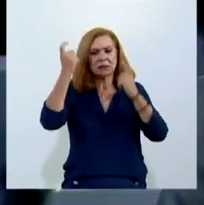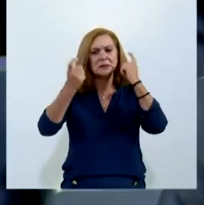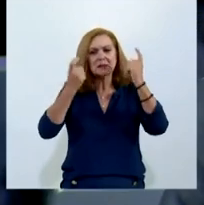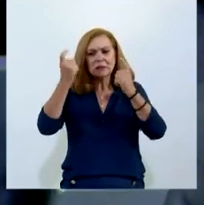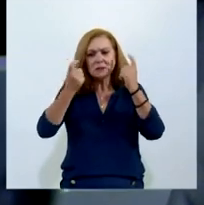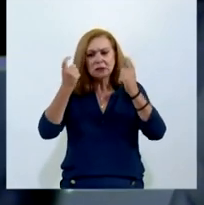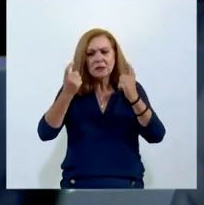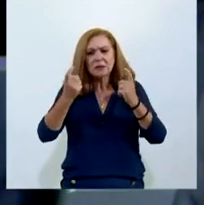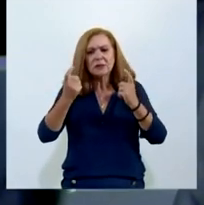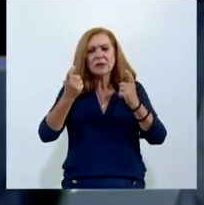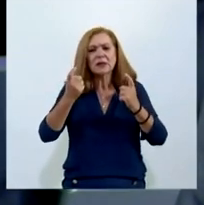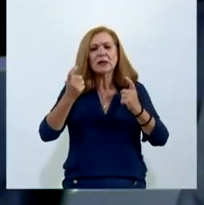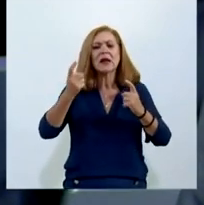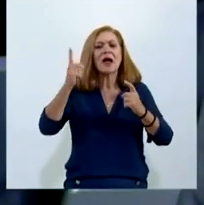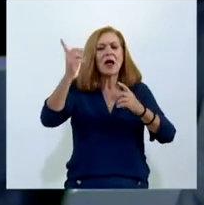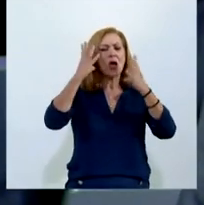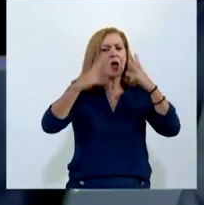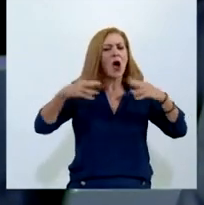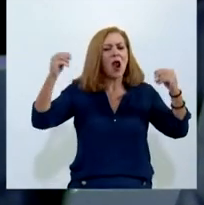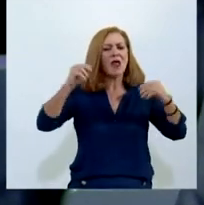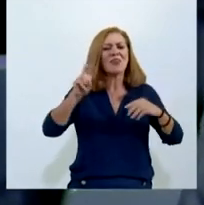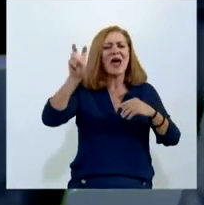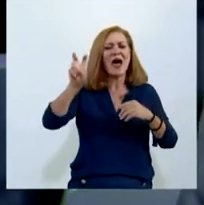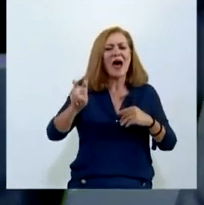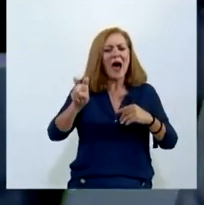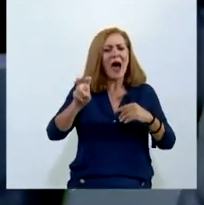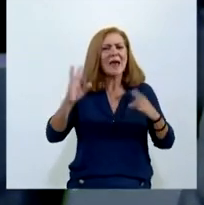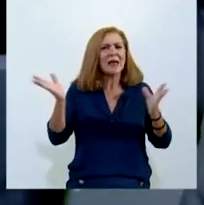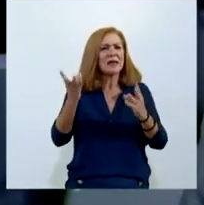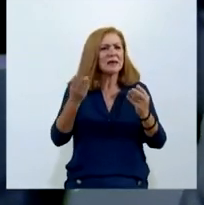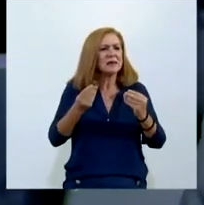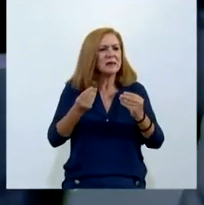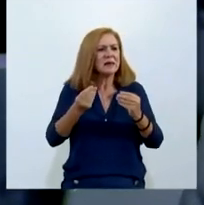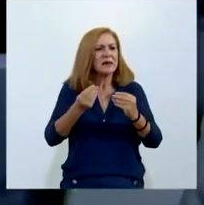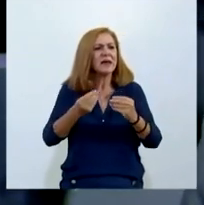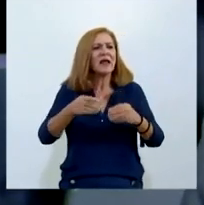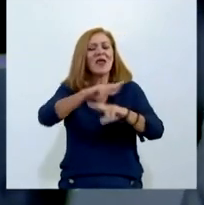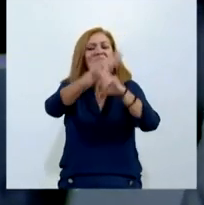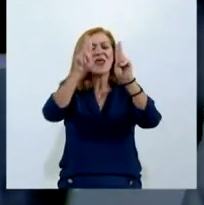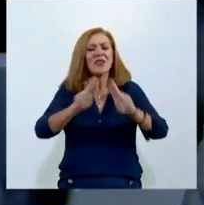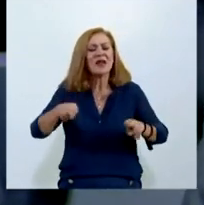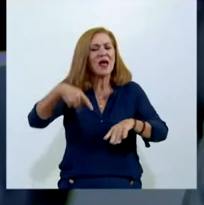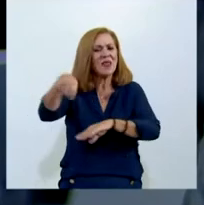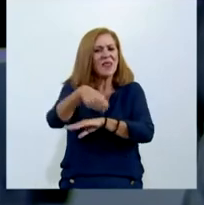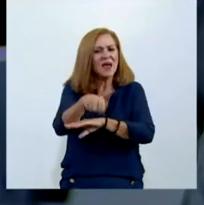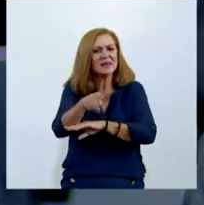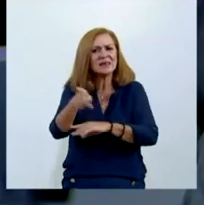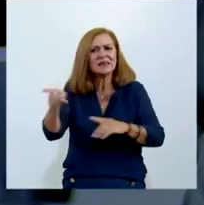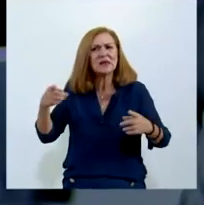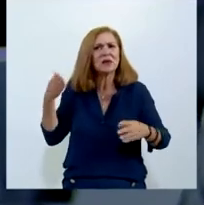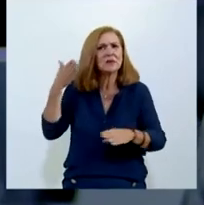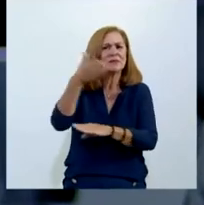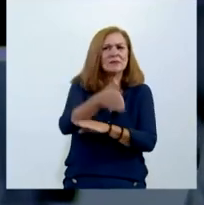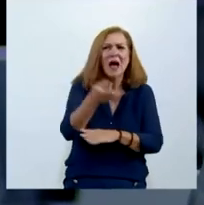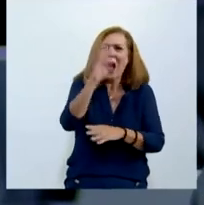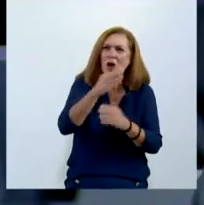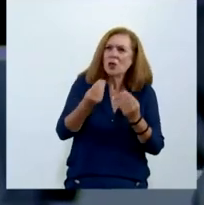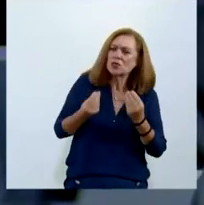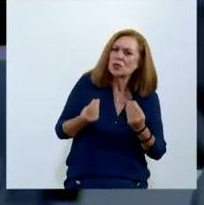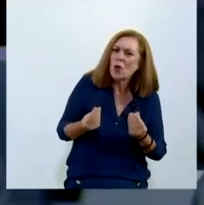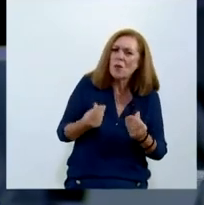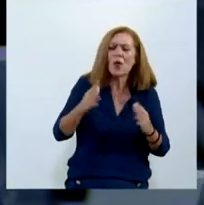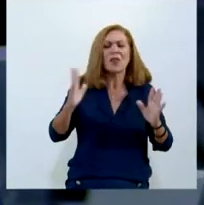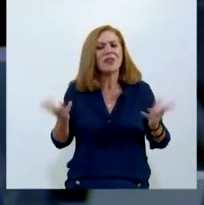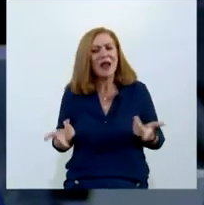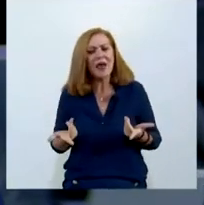την Χάγη με τον έναν ή με τον άλλον τρόπο και βλέπετε κιόλας και από μέρους της Τουρκίας μια διάθεση προσέγγισης, ακόμα για